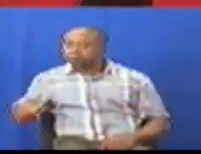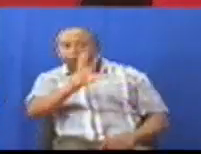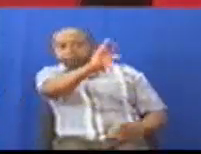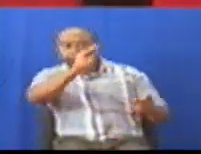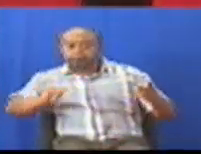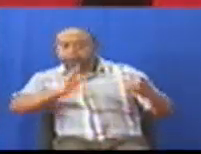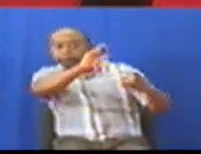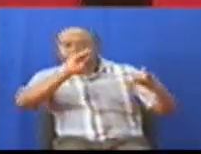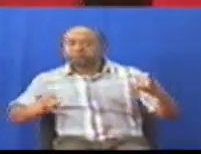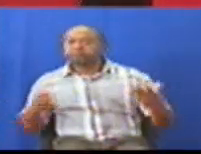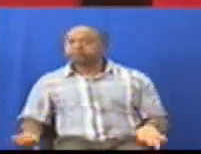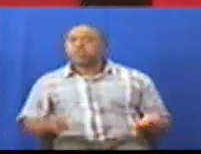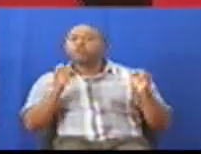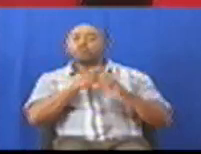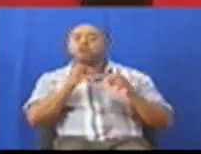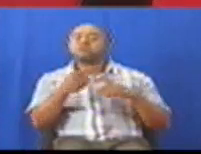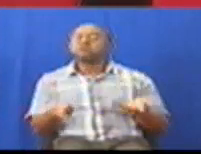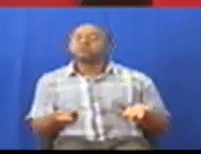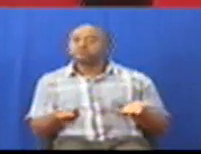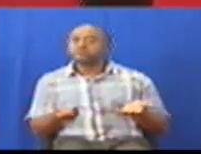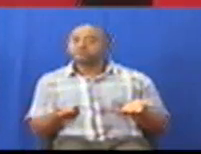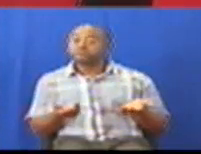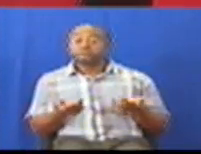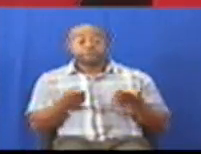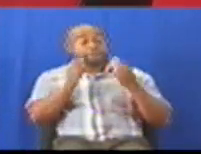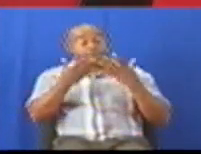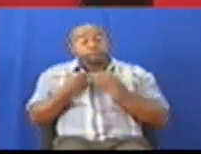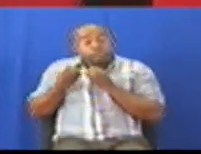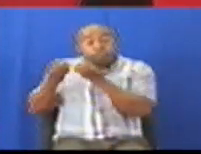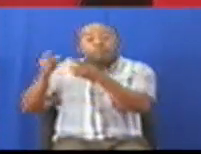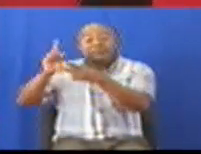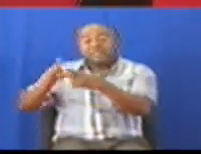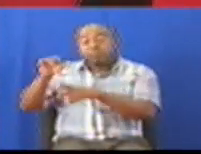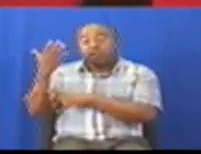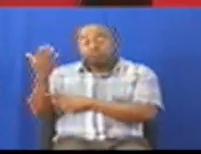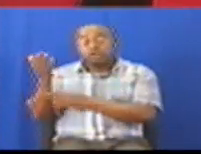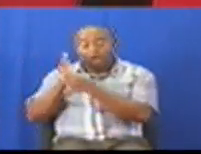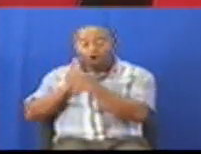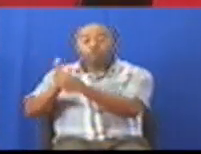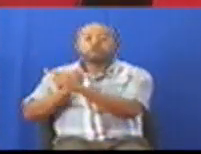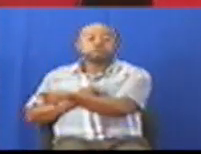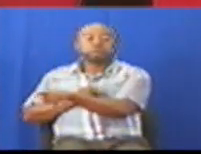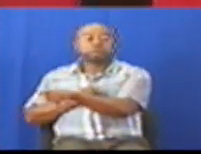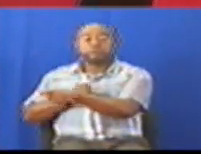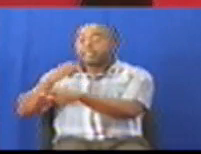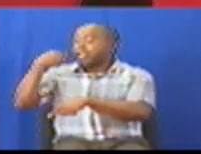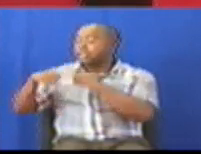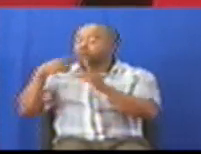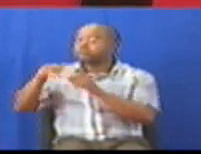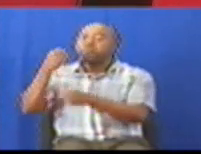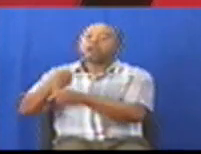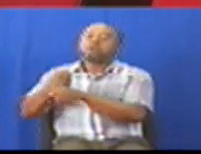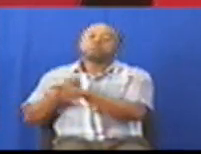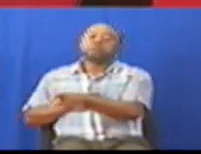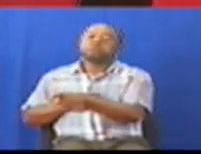akachukua pamoja akatekeleza. Kwa hiyo ni nafasi sasa tumwache katika miaka mitano ijayo ili atende kazi na ujio